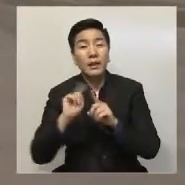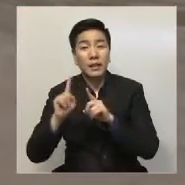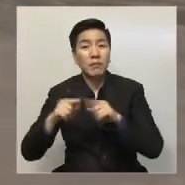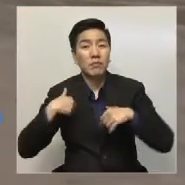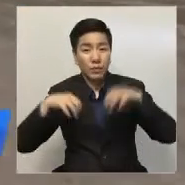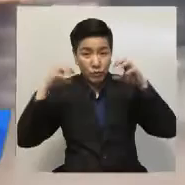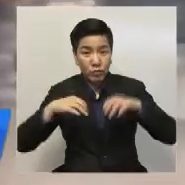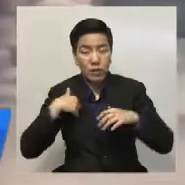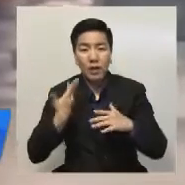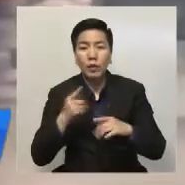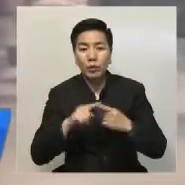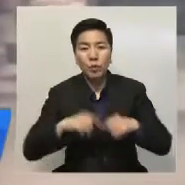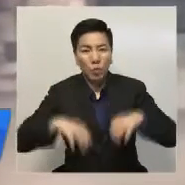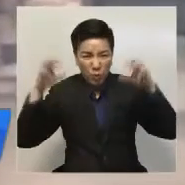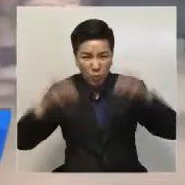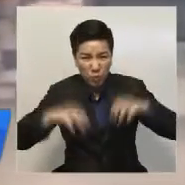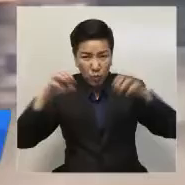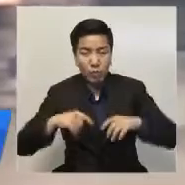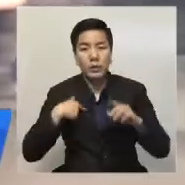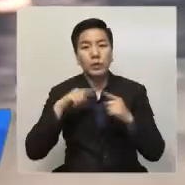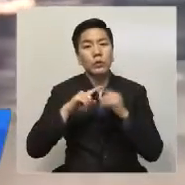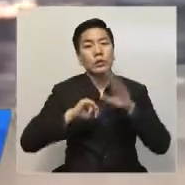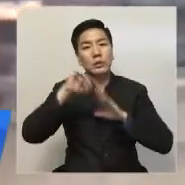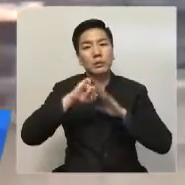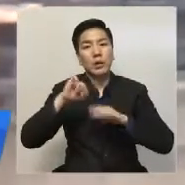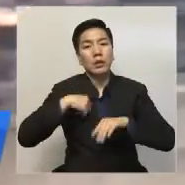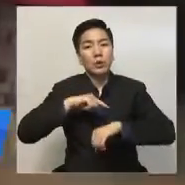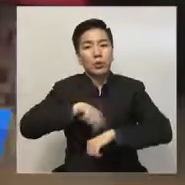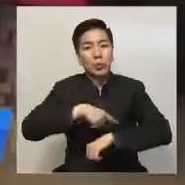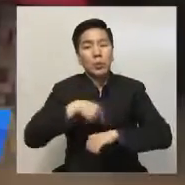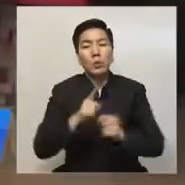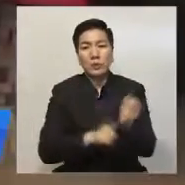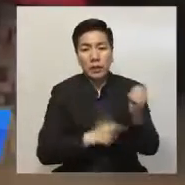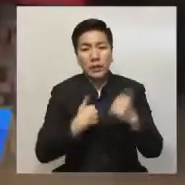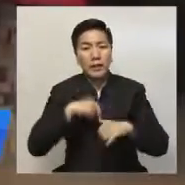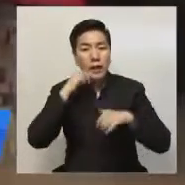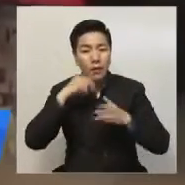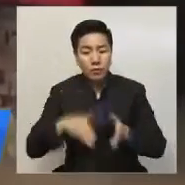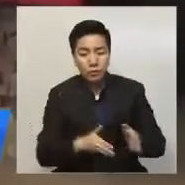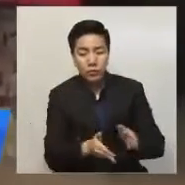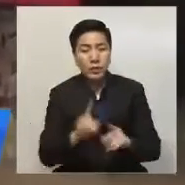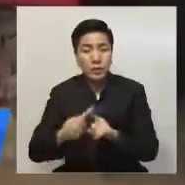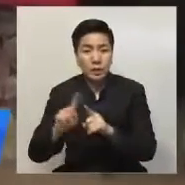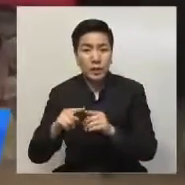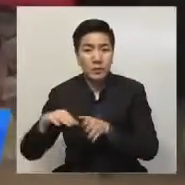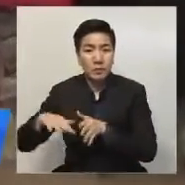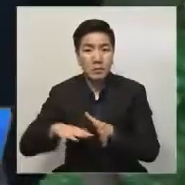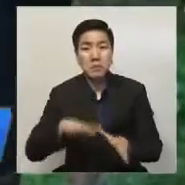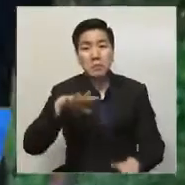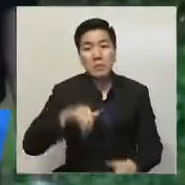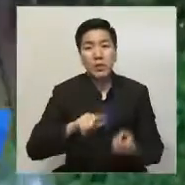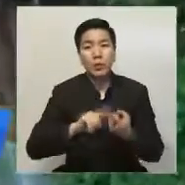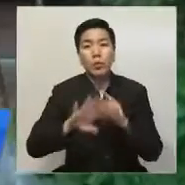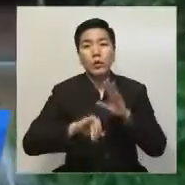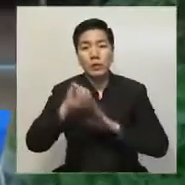ฝนตกไปนะคะก็ทำให้เกิดฝนตกลงมาอย่างหนักหลายชั่วโมงทีเดียวทำให้ปริมาณน้ำในแม่น้ำปิงที่ไหลผ่านตัวเมื